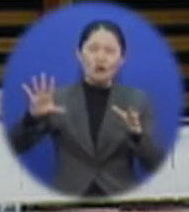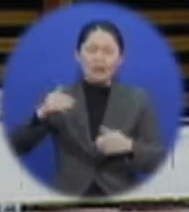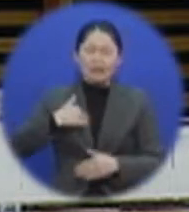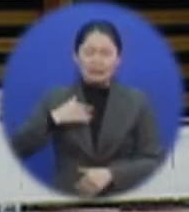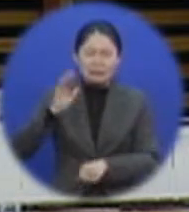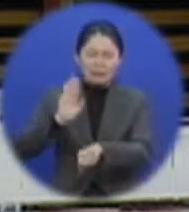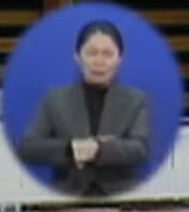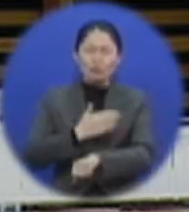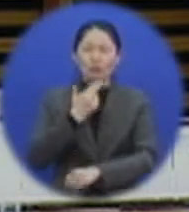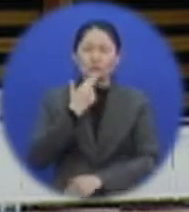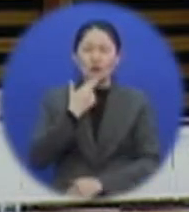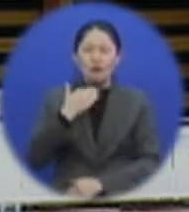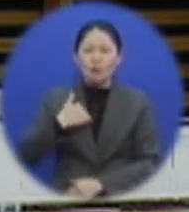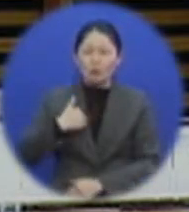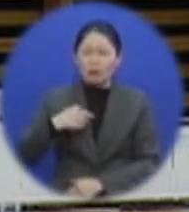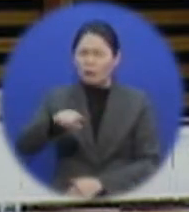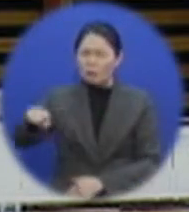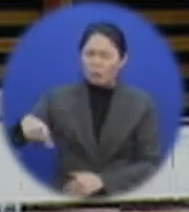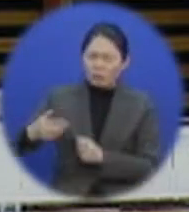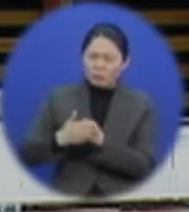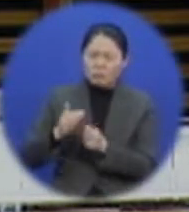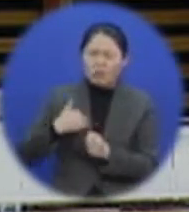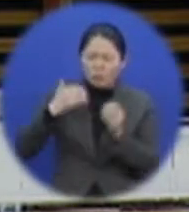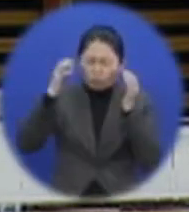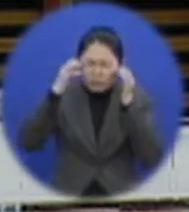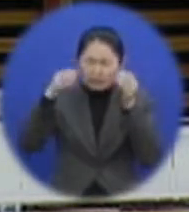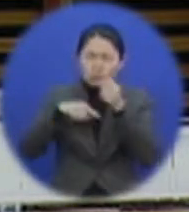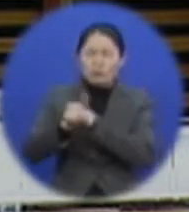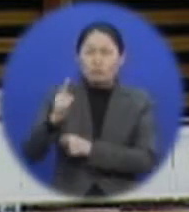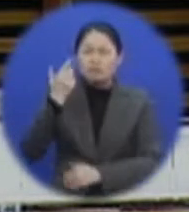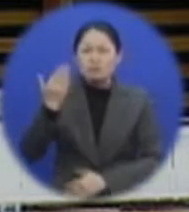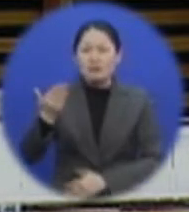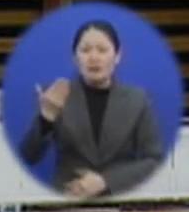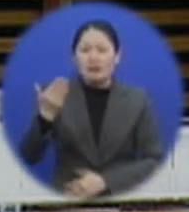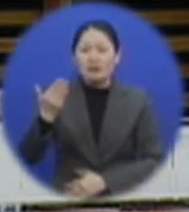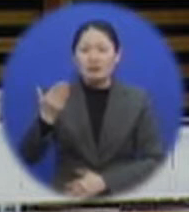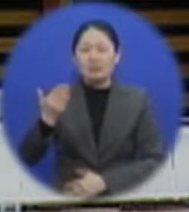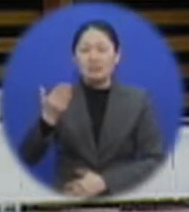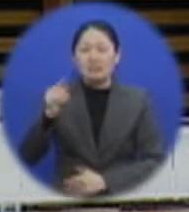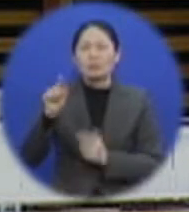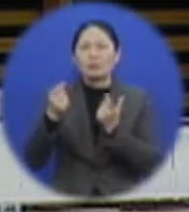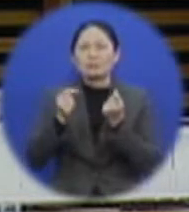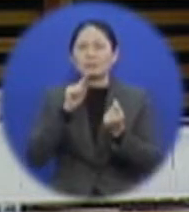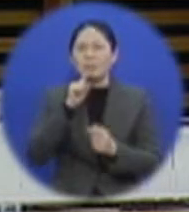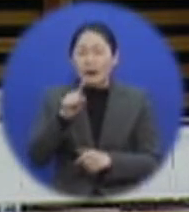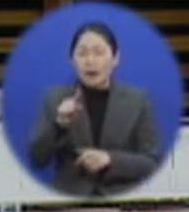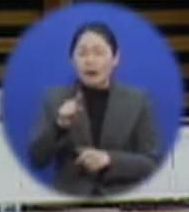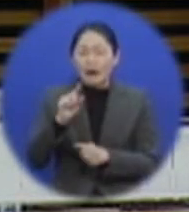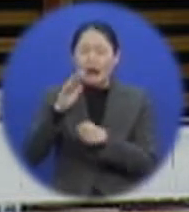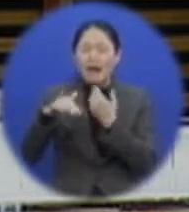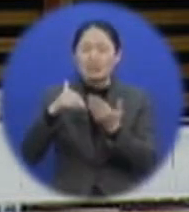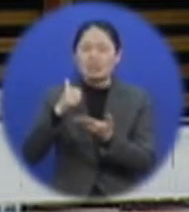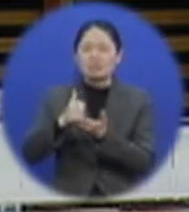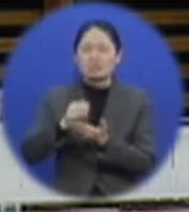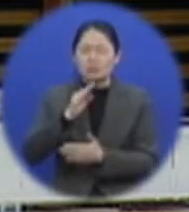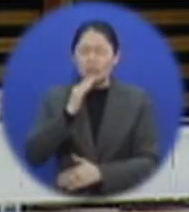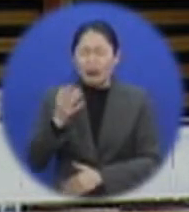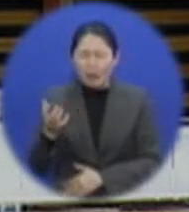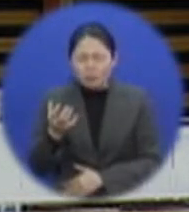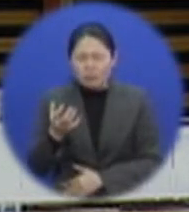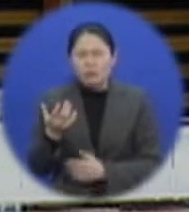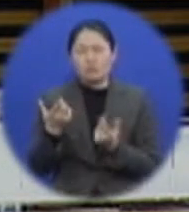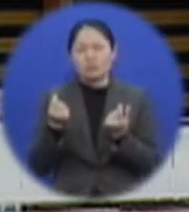아무 잘못이 없는데 왜 그 사람들 때문에 내가 고생을 해야 돼요 이렇게 말하는 것은 하나님을 정말 아프게 하는